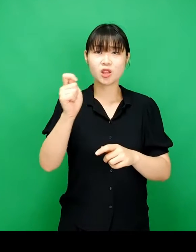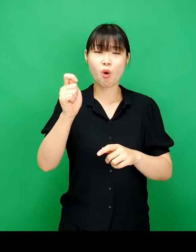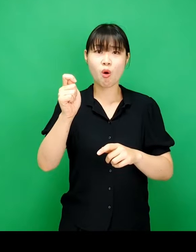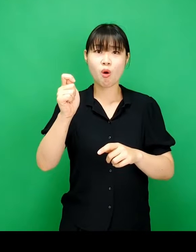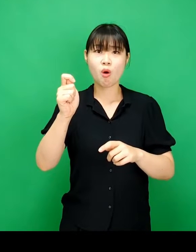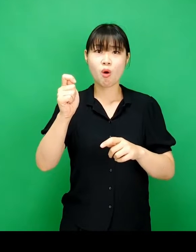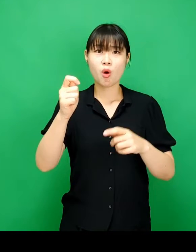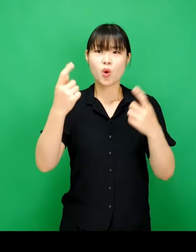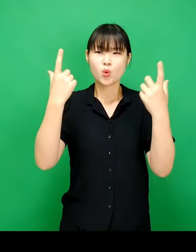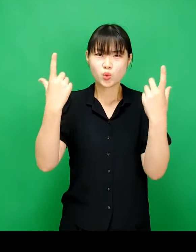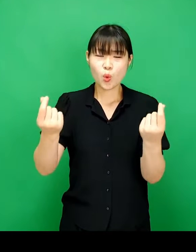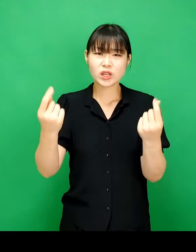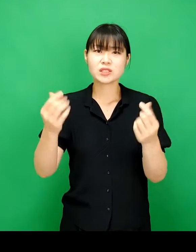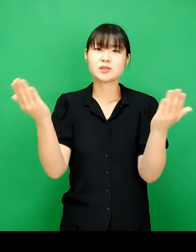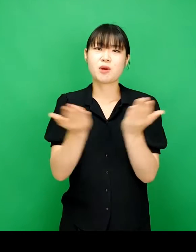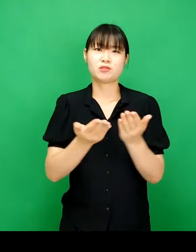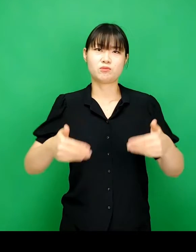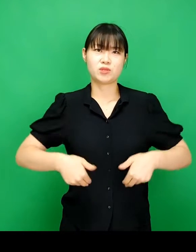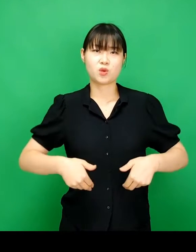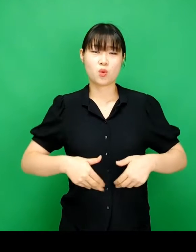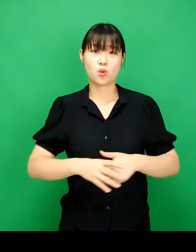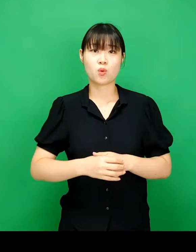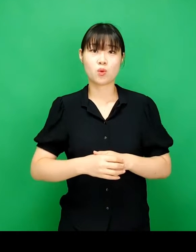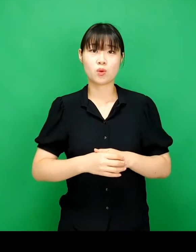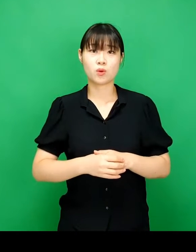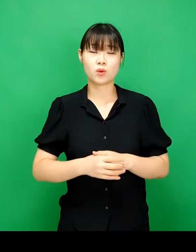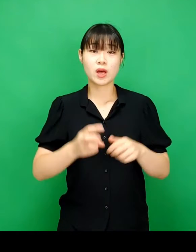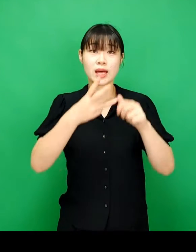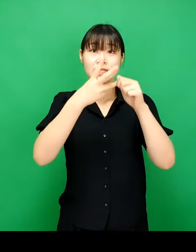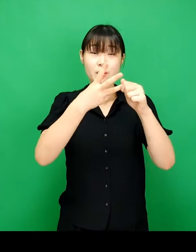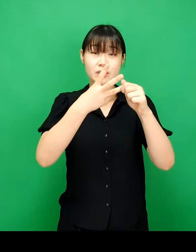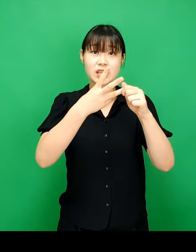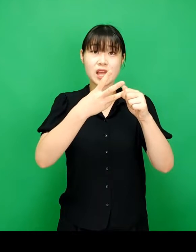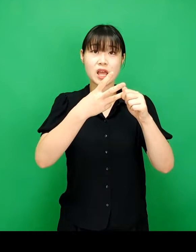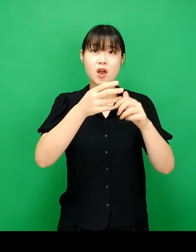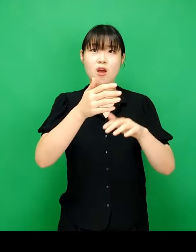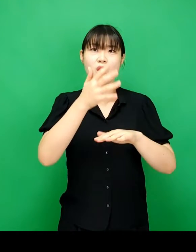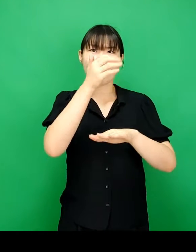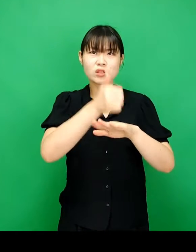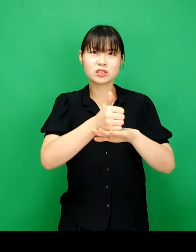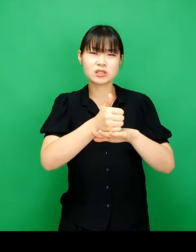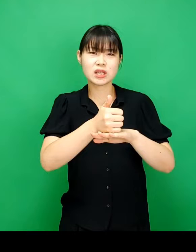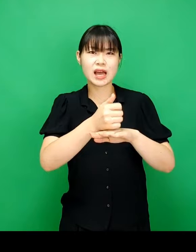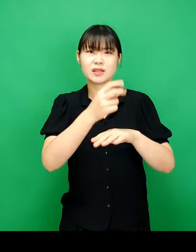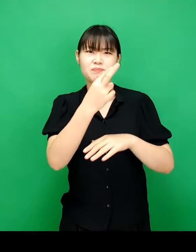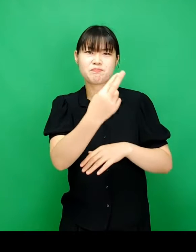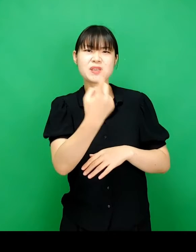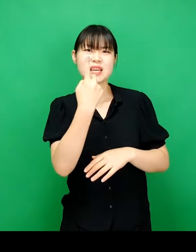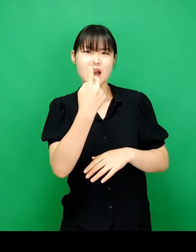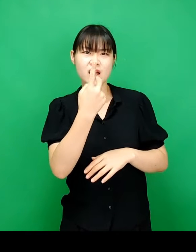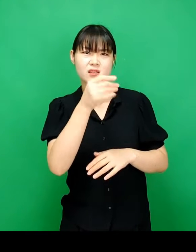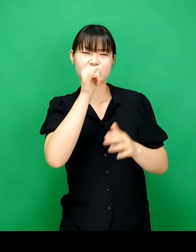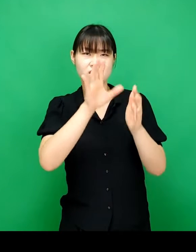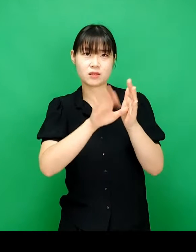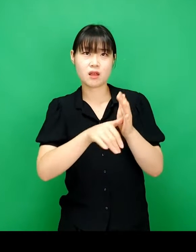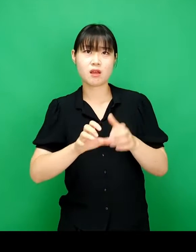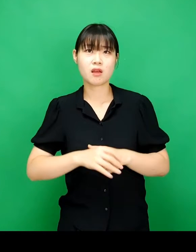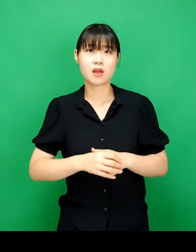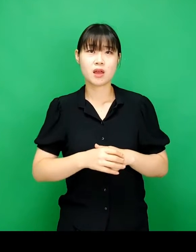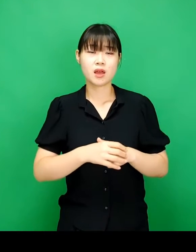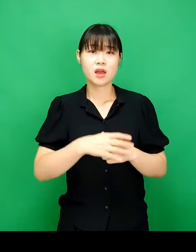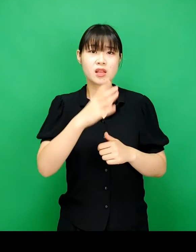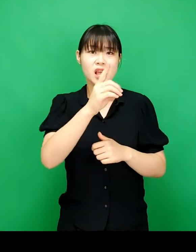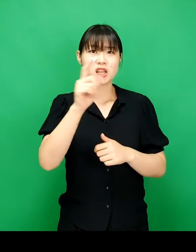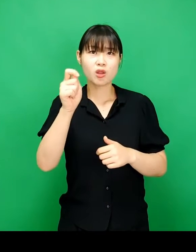서로 다른 데이터 형식을 일관되게 맞춰줘야 합니다. 세 번째는 결측값, 즉 빈칸이